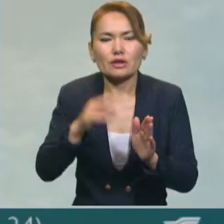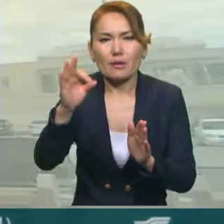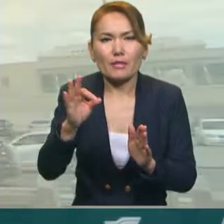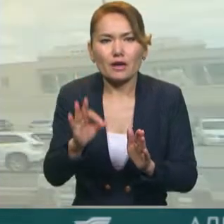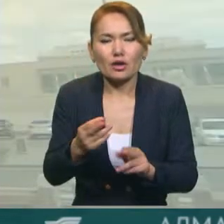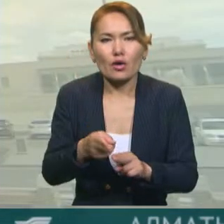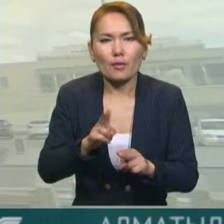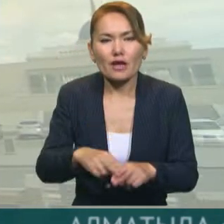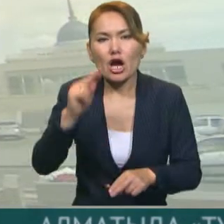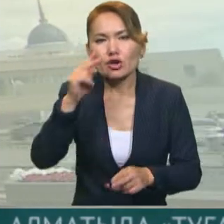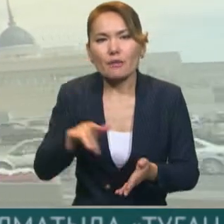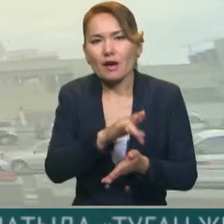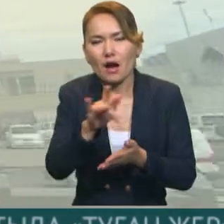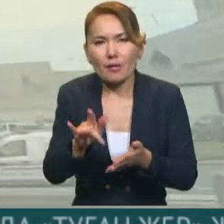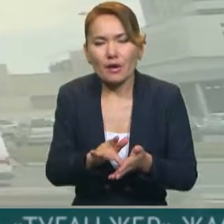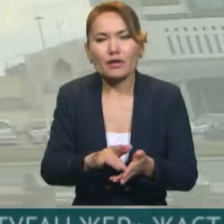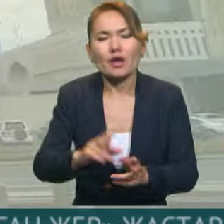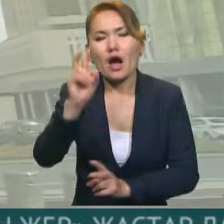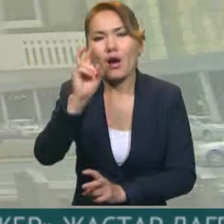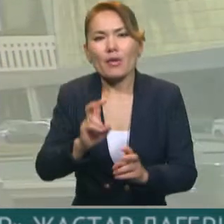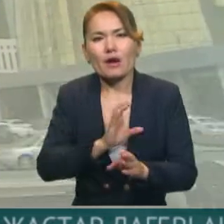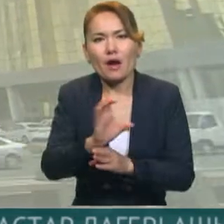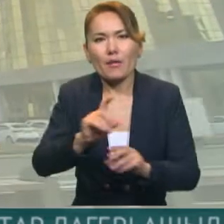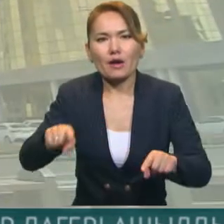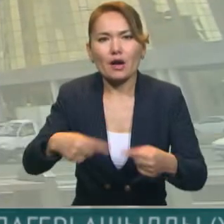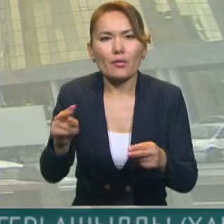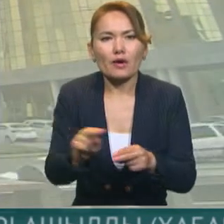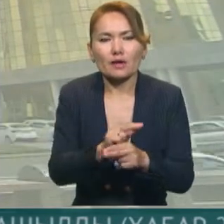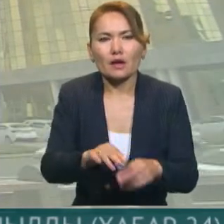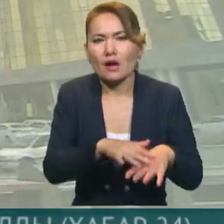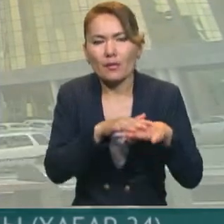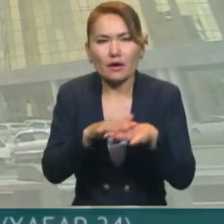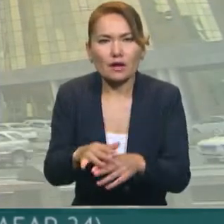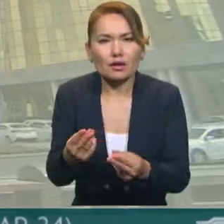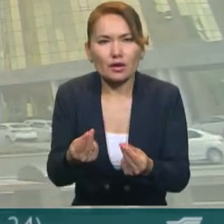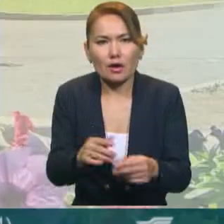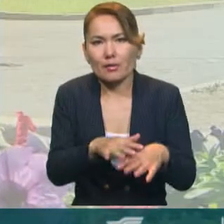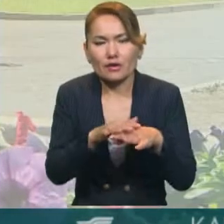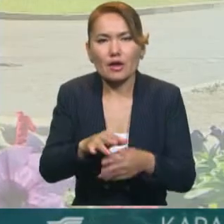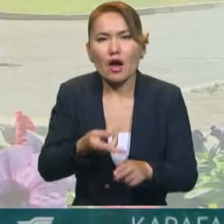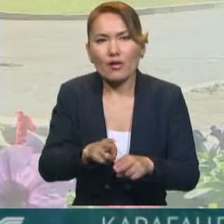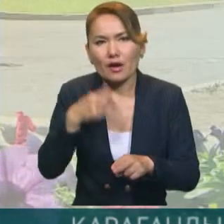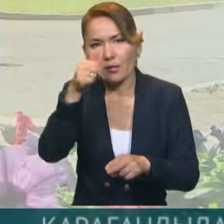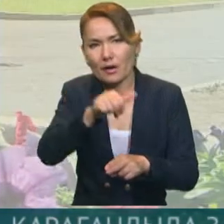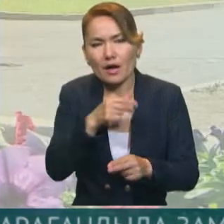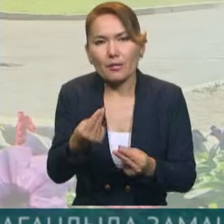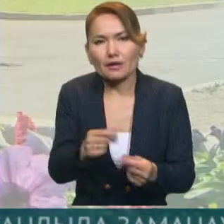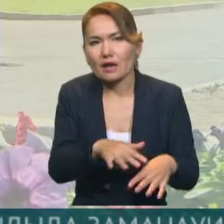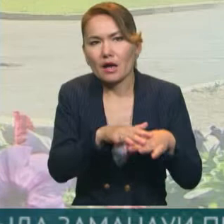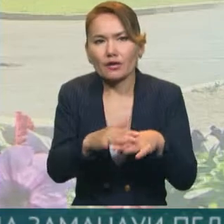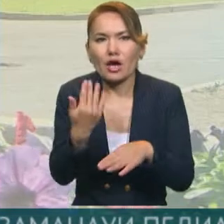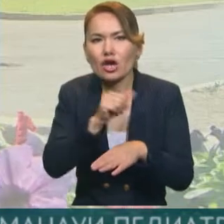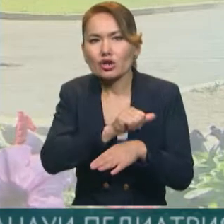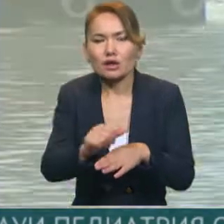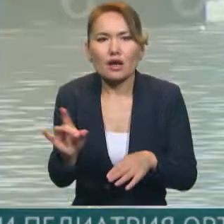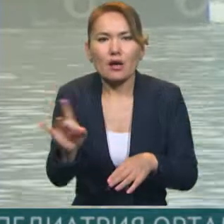32,7%. Бұл ретте Шымкент мұнай өңдеу зауытын жаңғыртуға тікелей шетелдік инвестиция тартылған. Жалпы биыл тартылған тікелей шетелдік